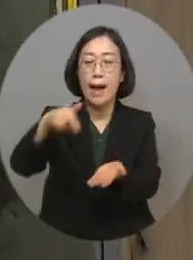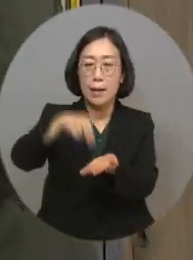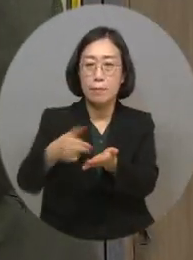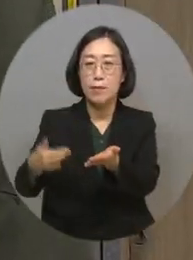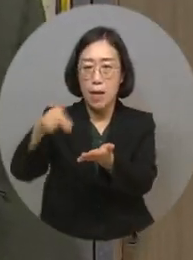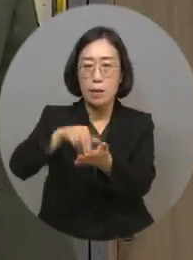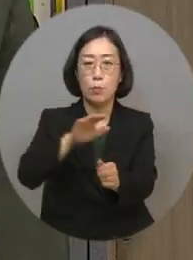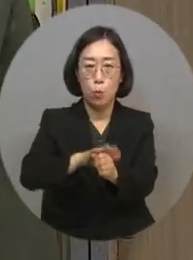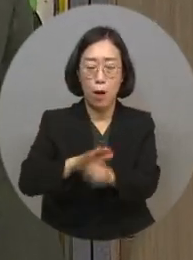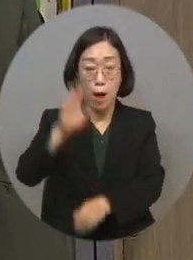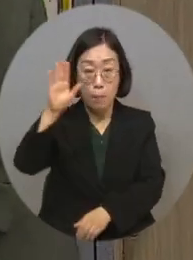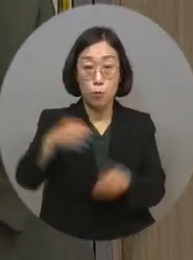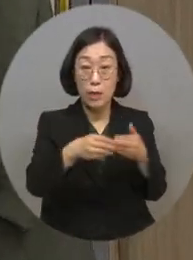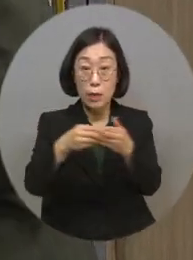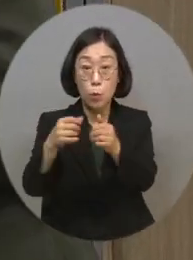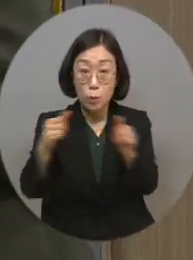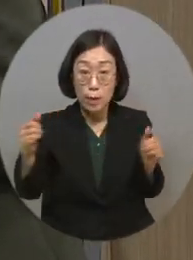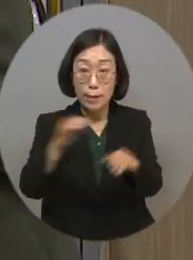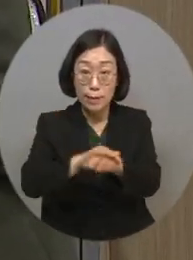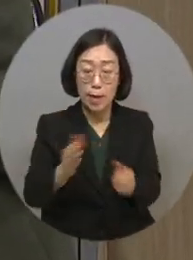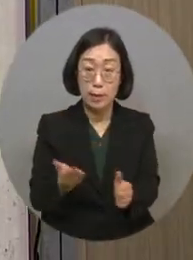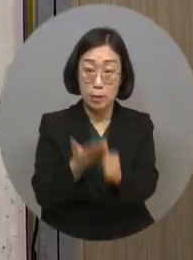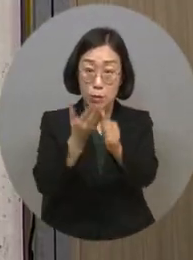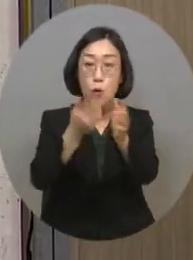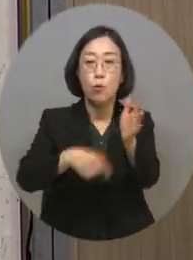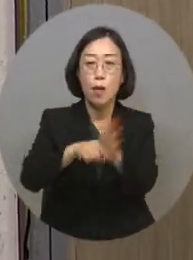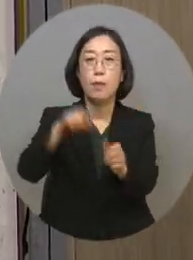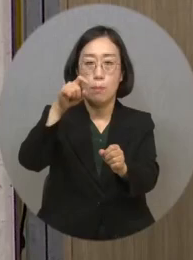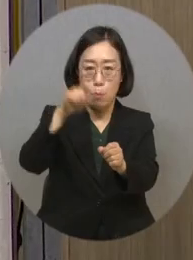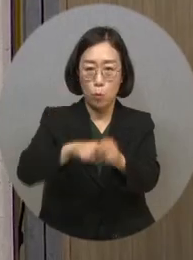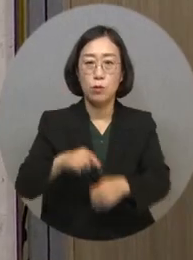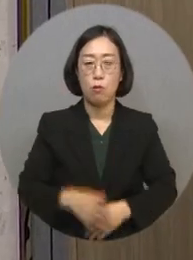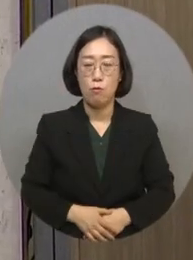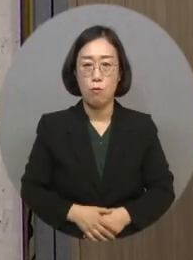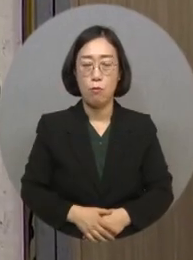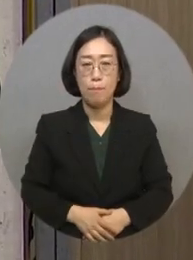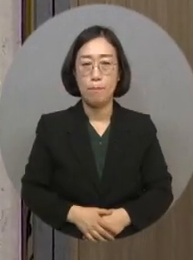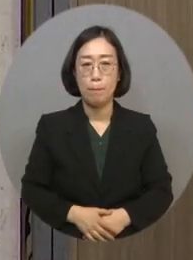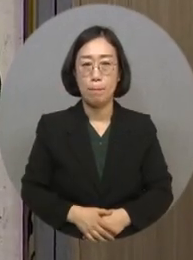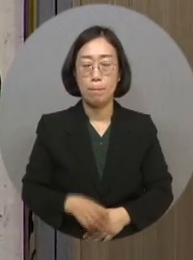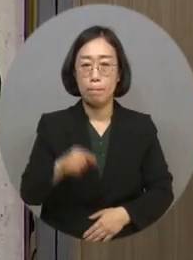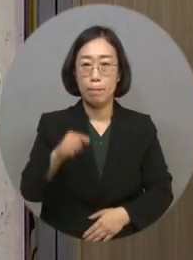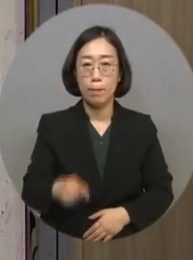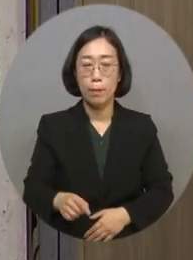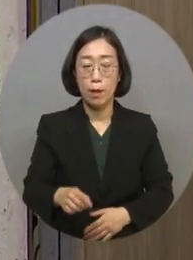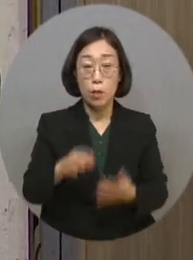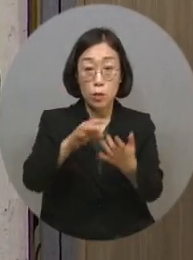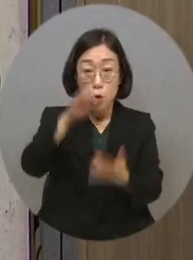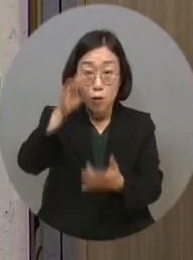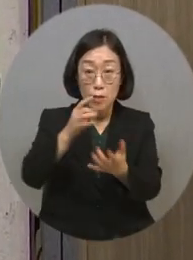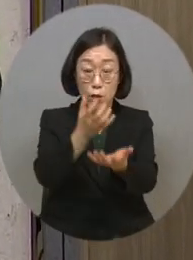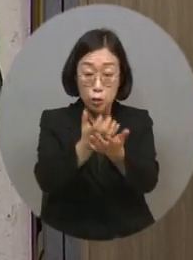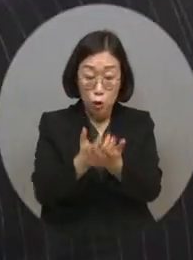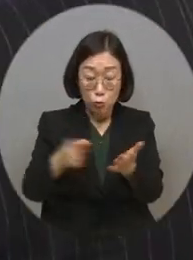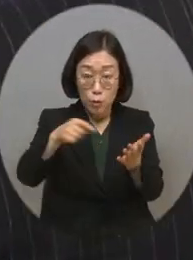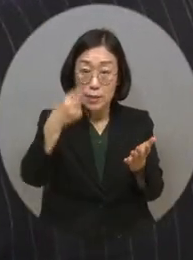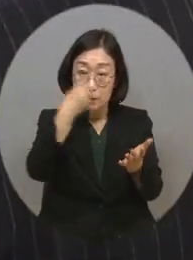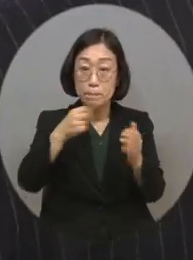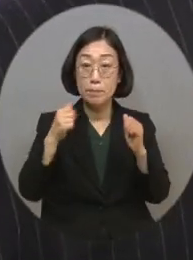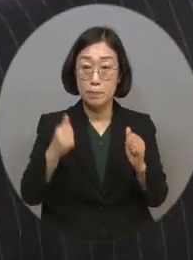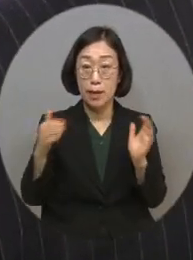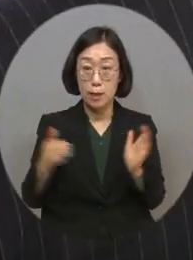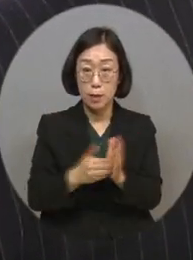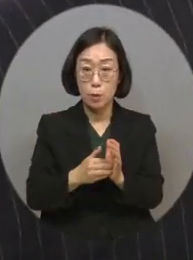리도록 양성하고자 매년 반기별로 진행합니다 장학생 선발은 서류 심사 통과자를 대상으로